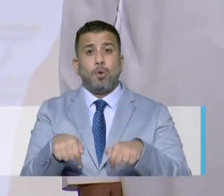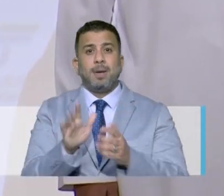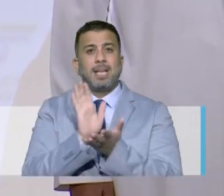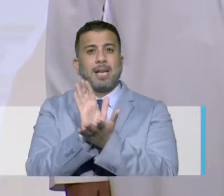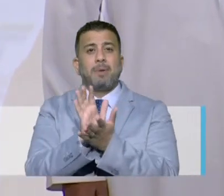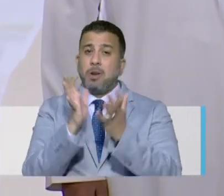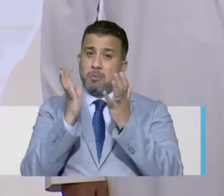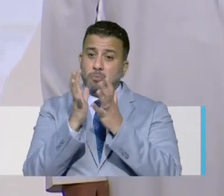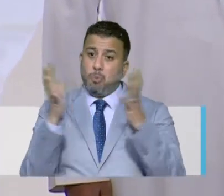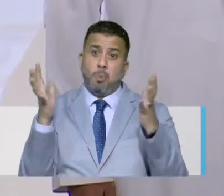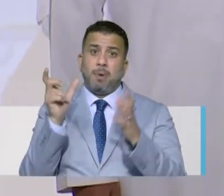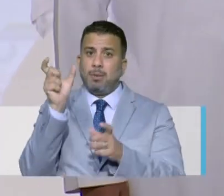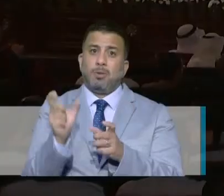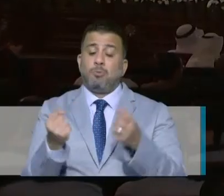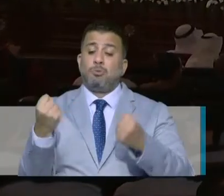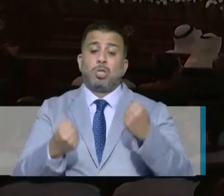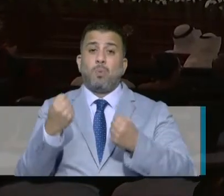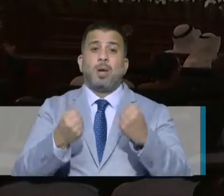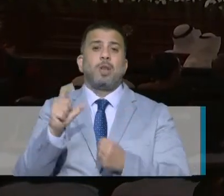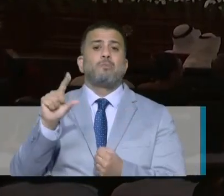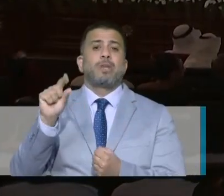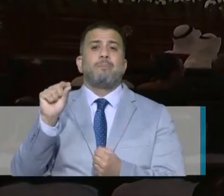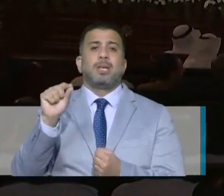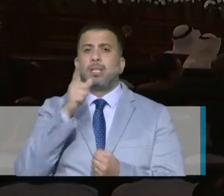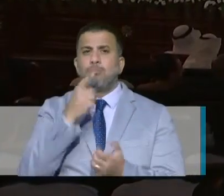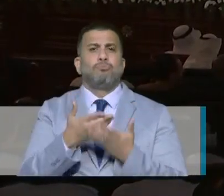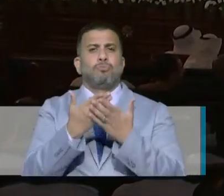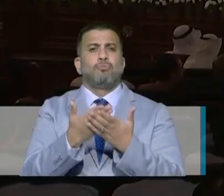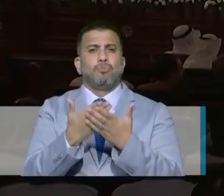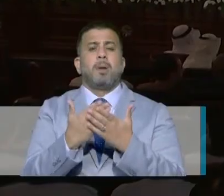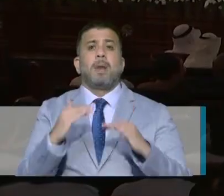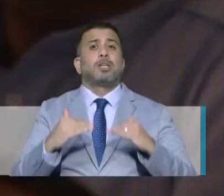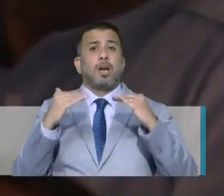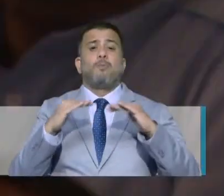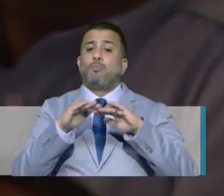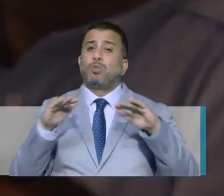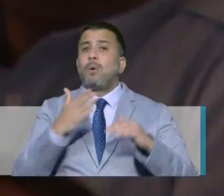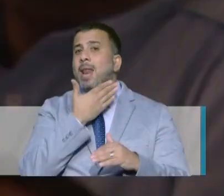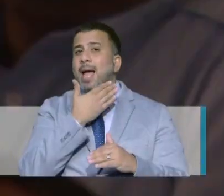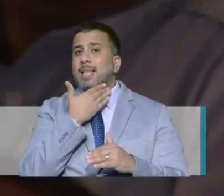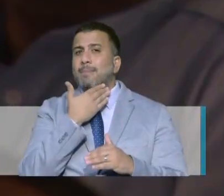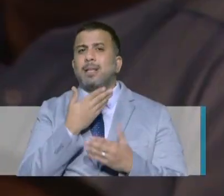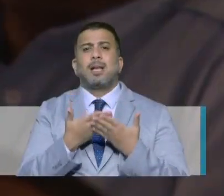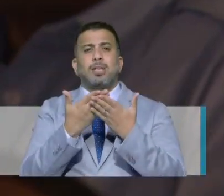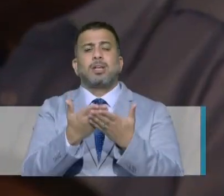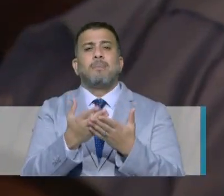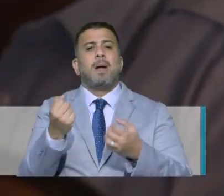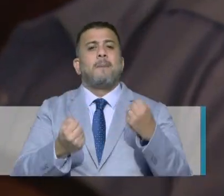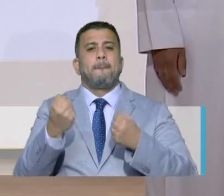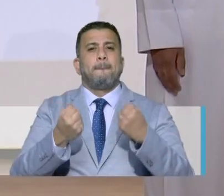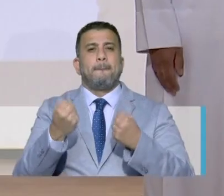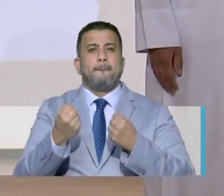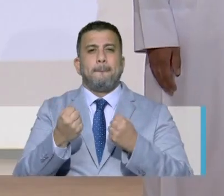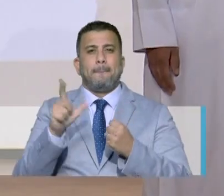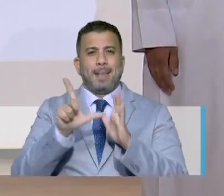لتكريم نخبه من السائقين المتميزين لما قدموه وساهموا به من الارتقاء بمستوى الخدمات